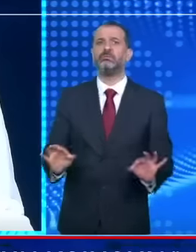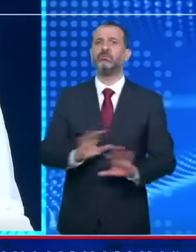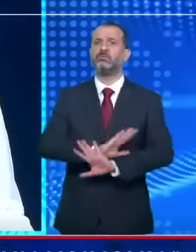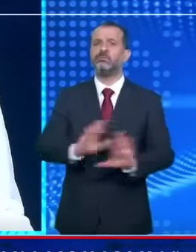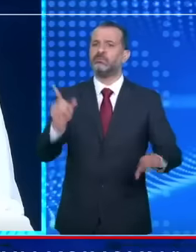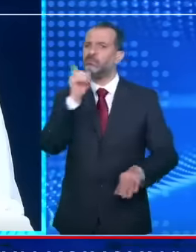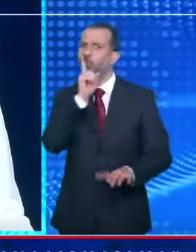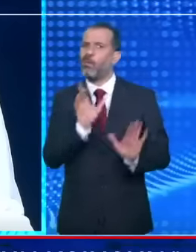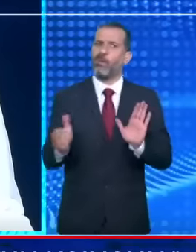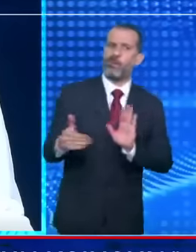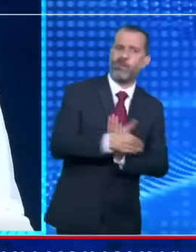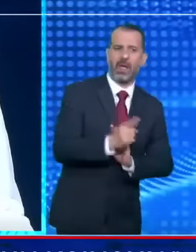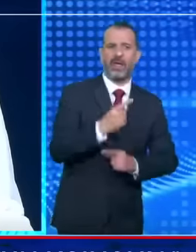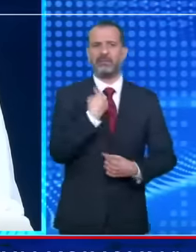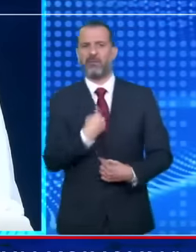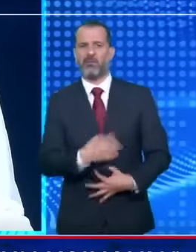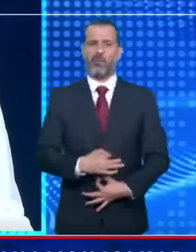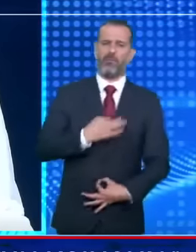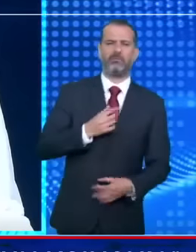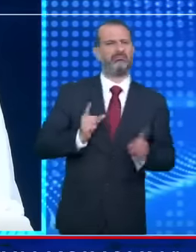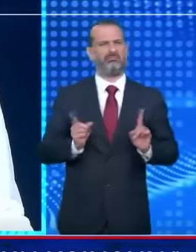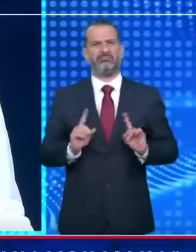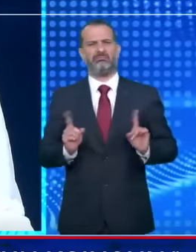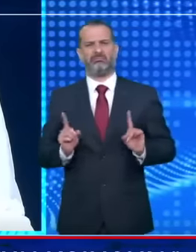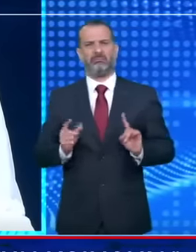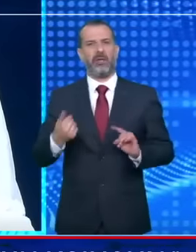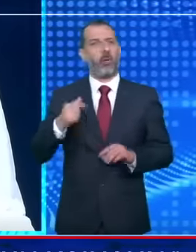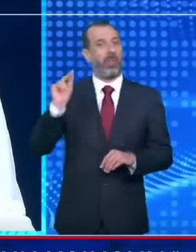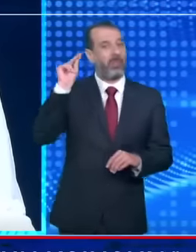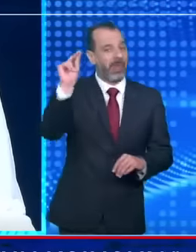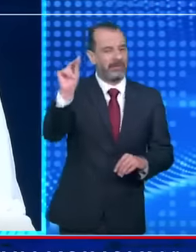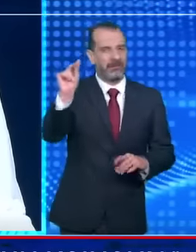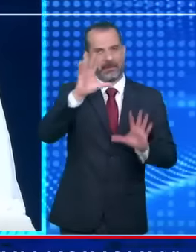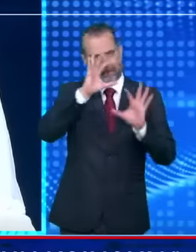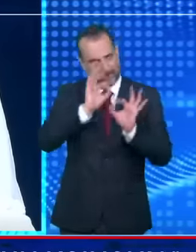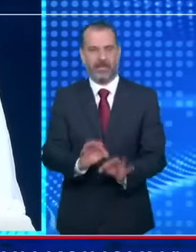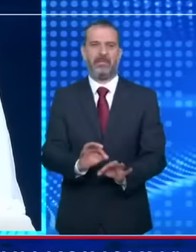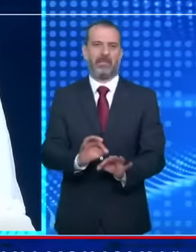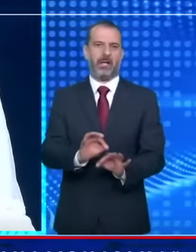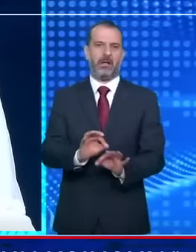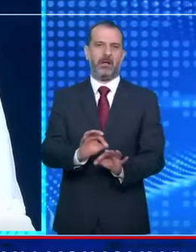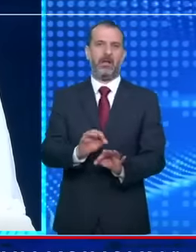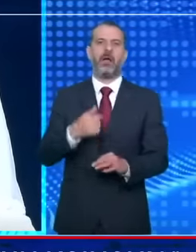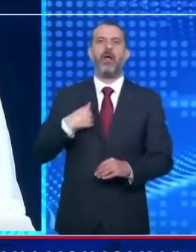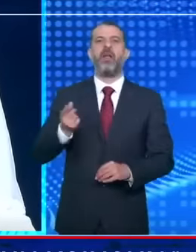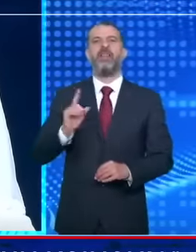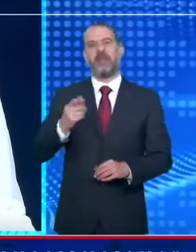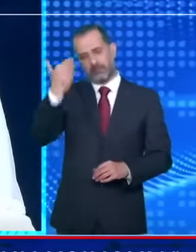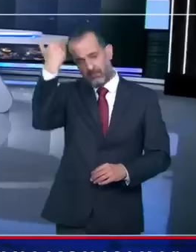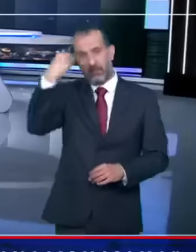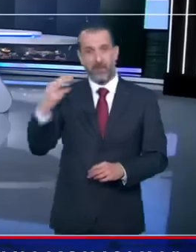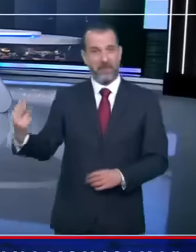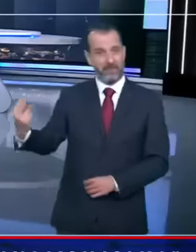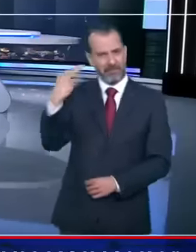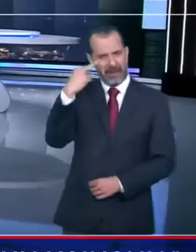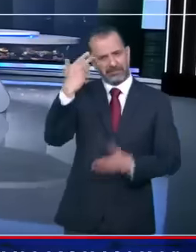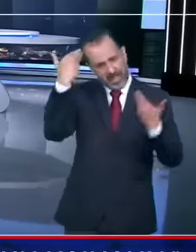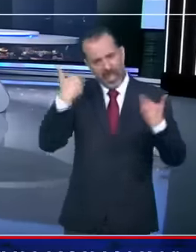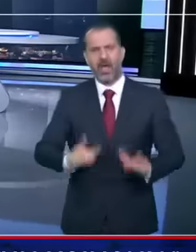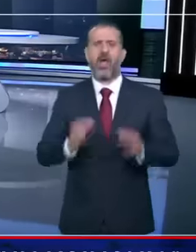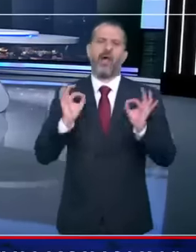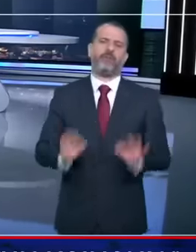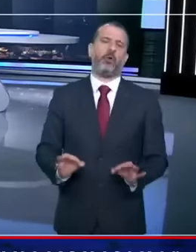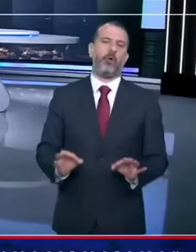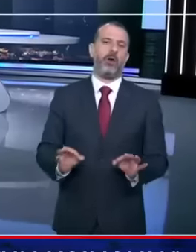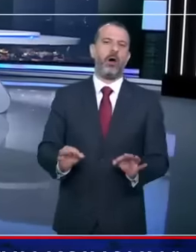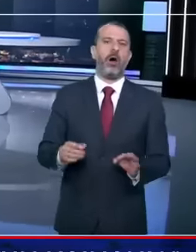δεσμεύομαι ότι αυτή όχι μόνο είναι η πραγματική μου μορφή, η αυθεντικότητά μου, αυτός είμαι, ο αυτός μου,